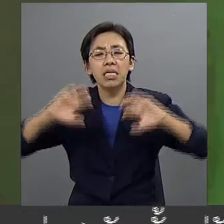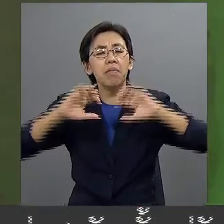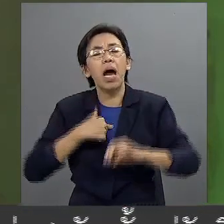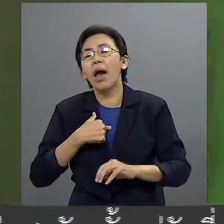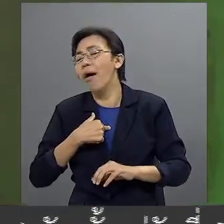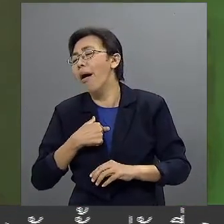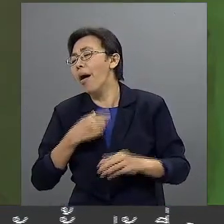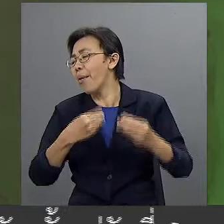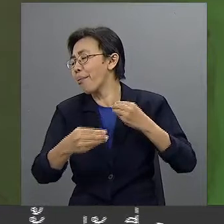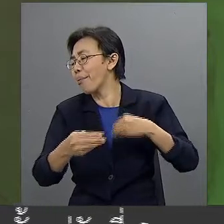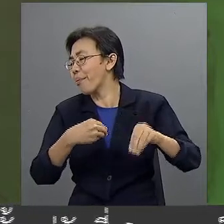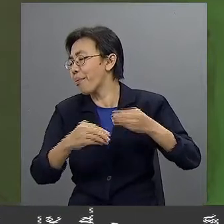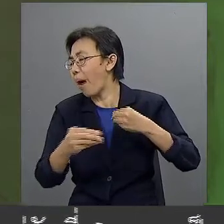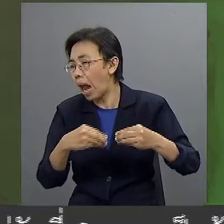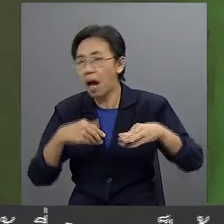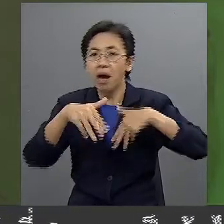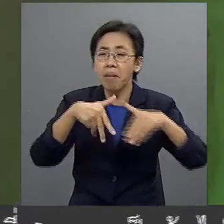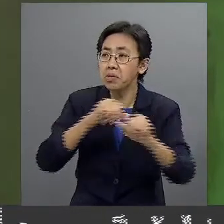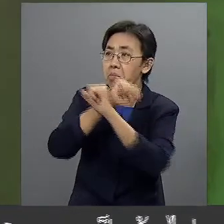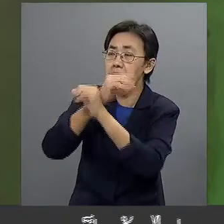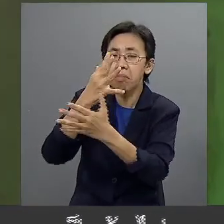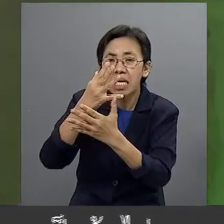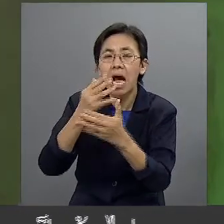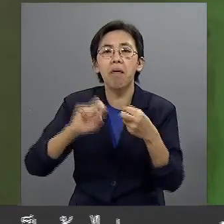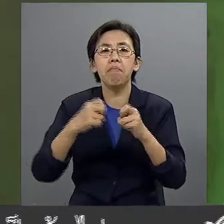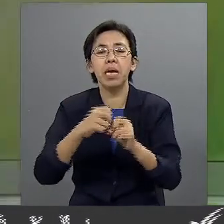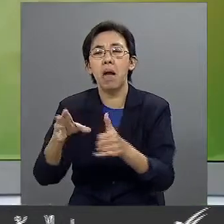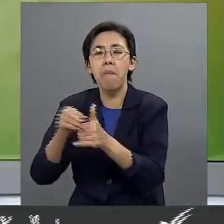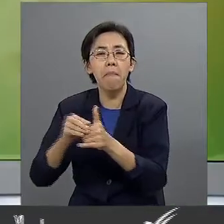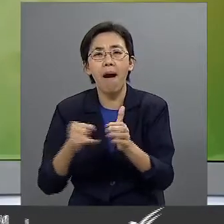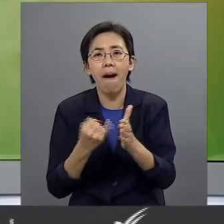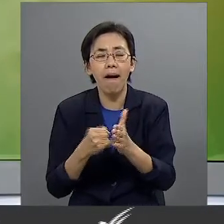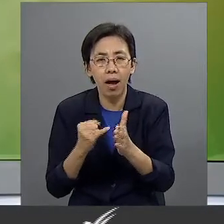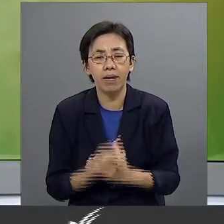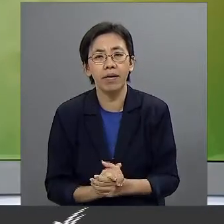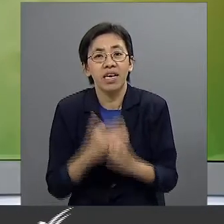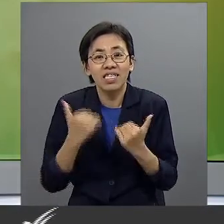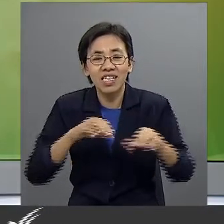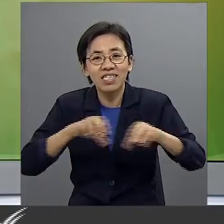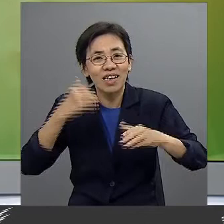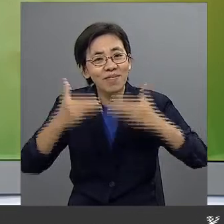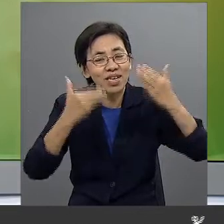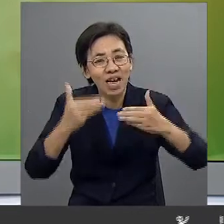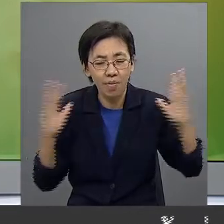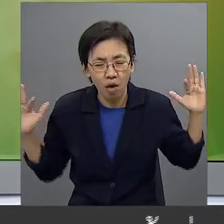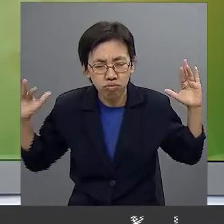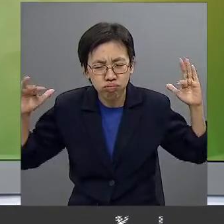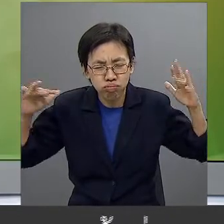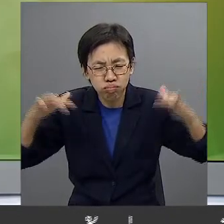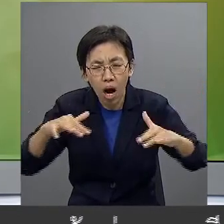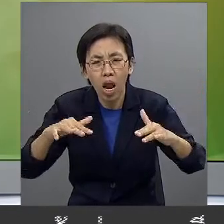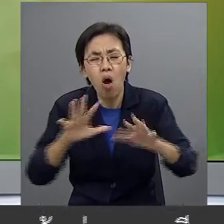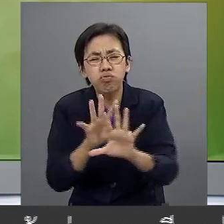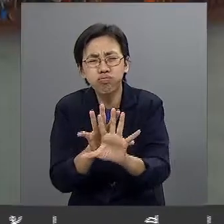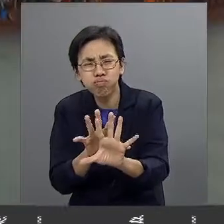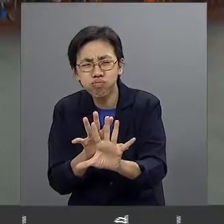มาตรการควบคุมการแพร่ระบาดเร็วเกินไปแล้วก็ยอมให้มีการจัดงานที่ทำให้คนจำนวนมากนั้นมารวมตัว